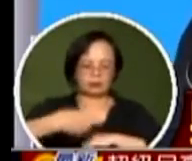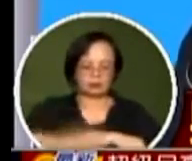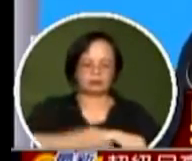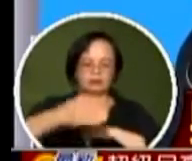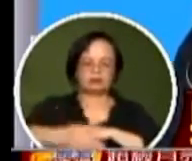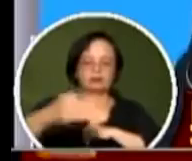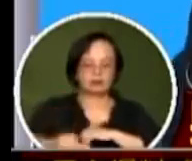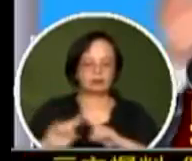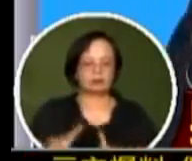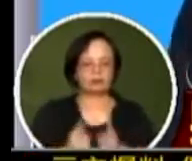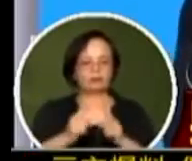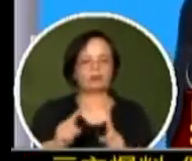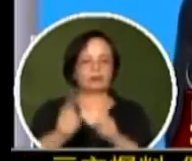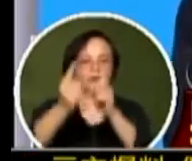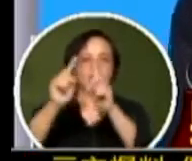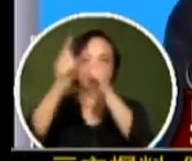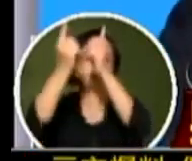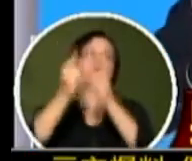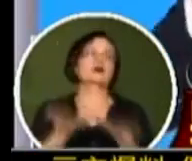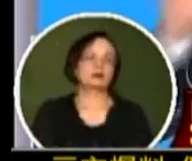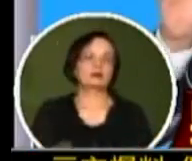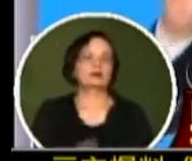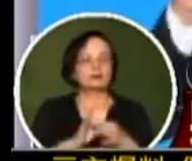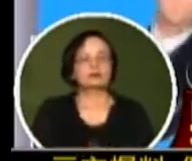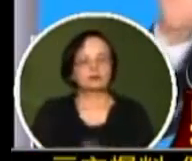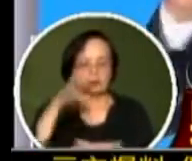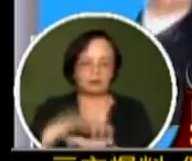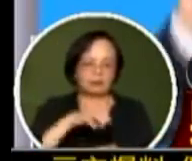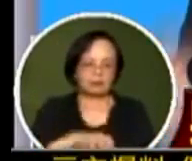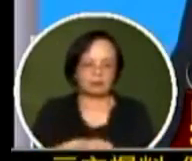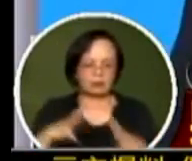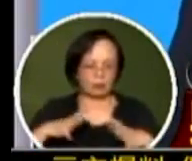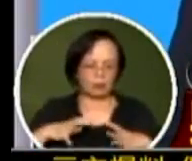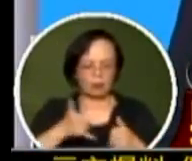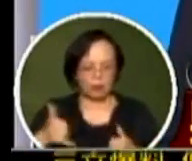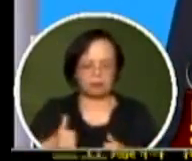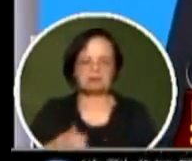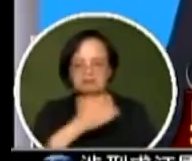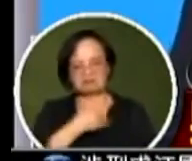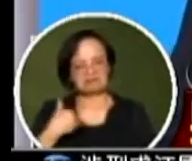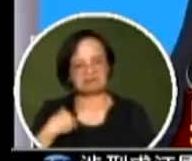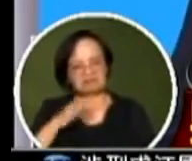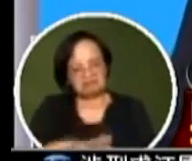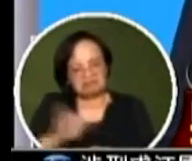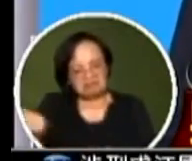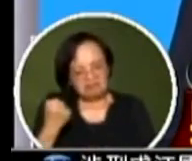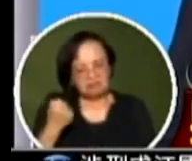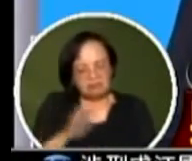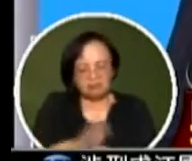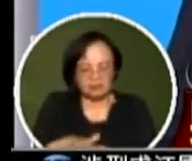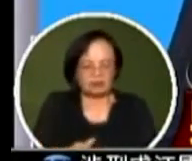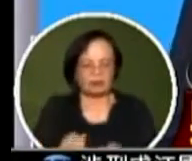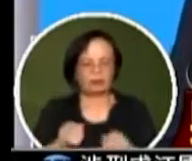但是上少就是证明讲，这个看法，吼、哦，伊有接受的压力，啊甚至于这个落岗等等，啊佫有其